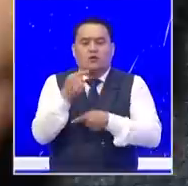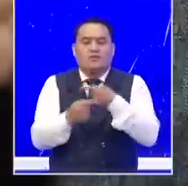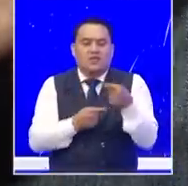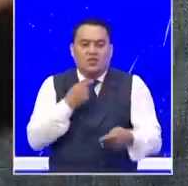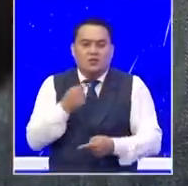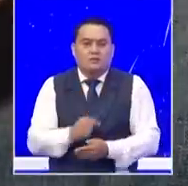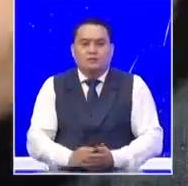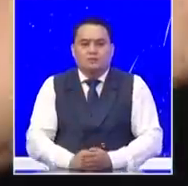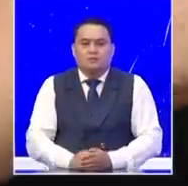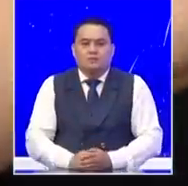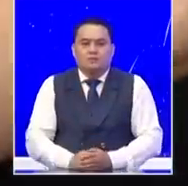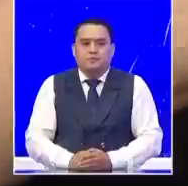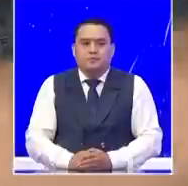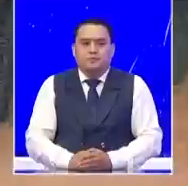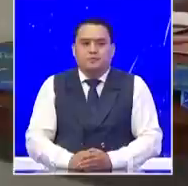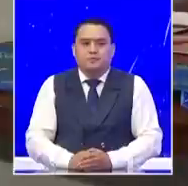ветерана.